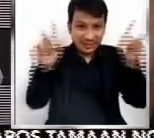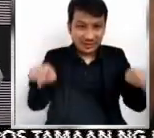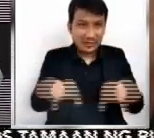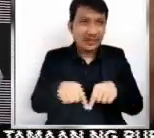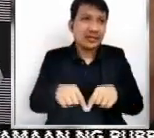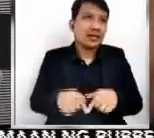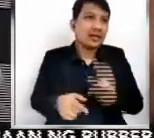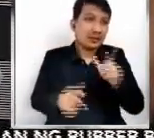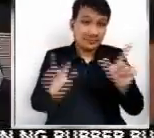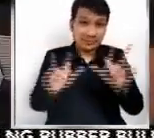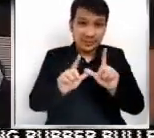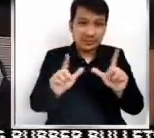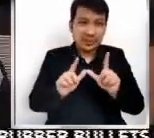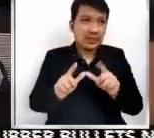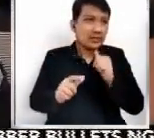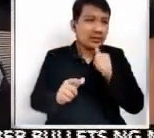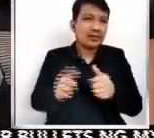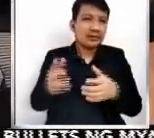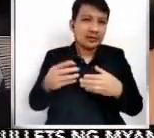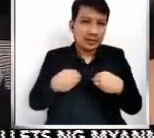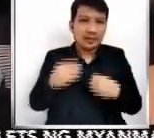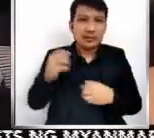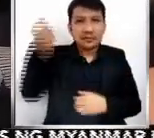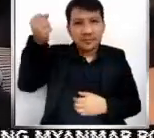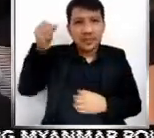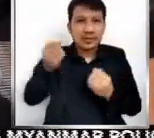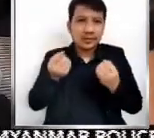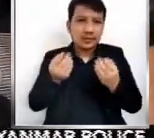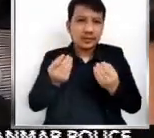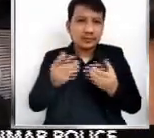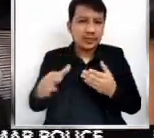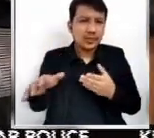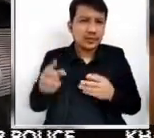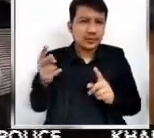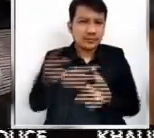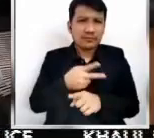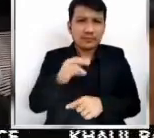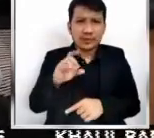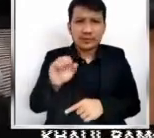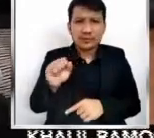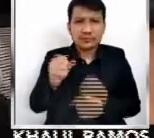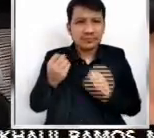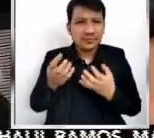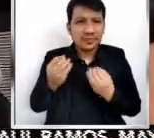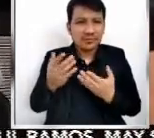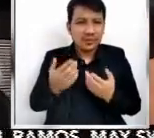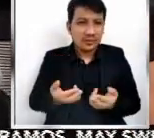ang management ng bar. Sa dami ng violation nito, recommended for